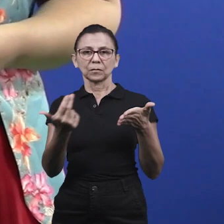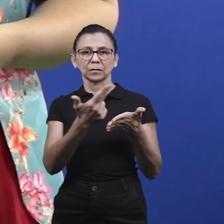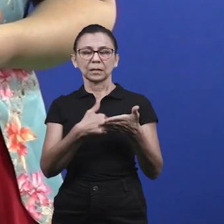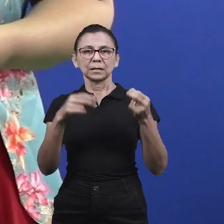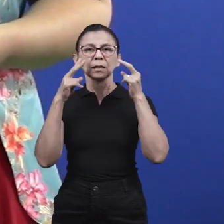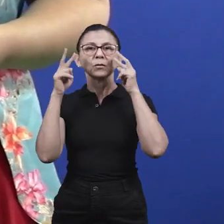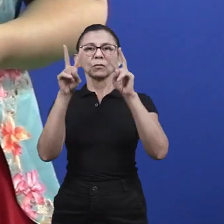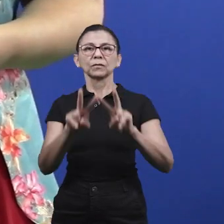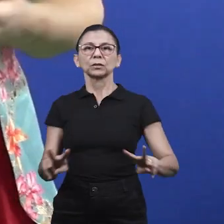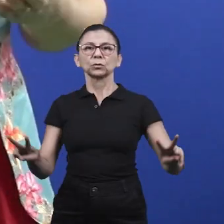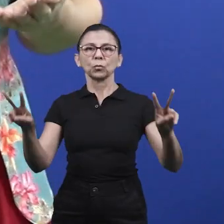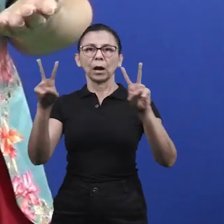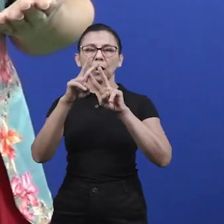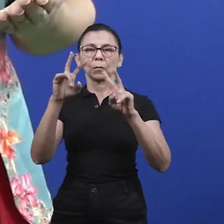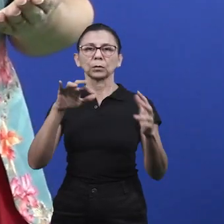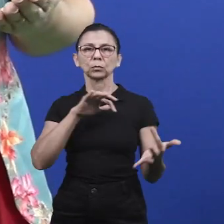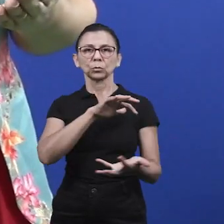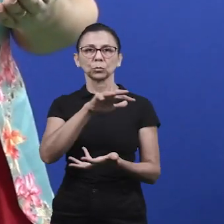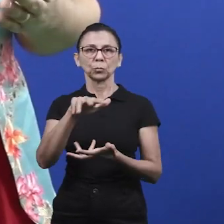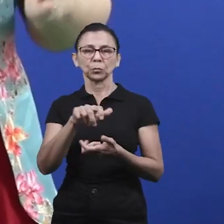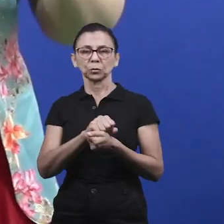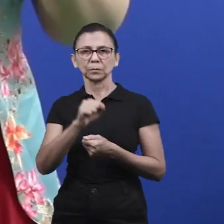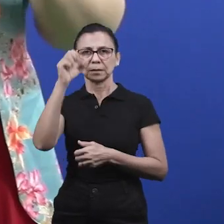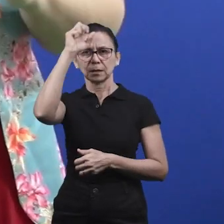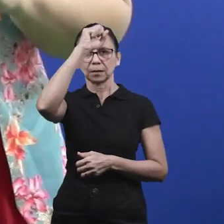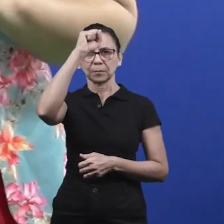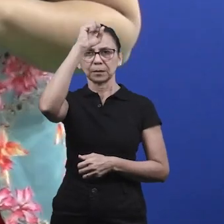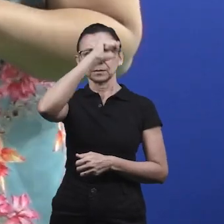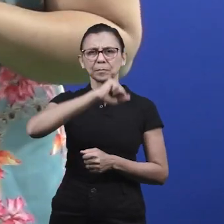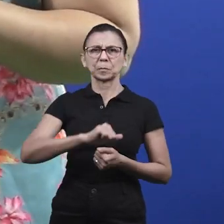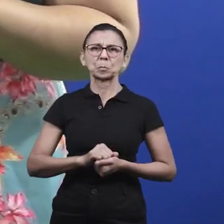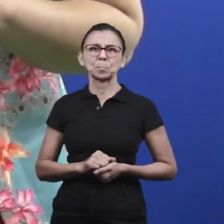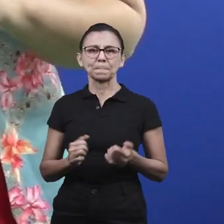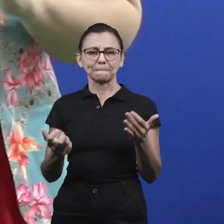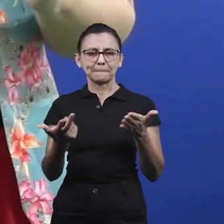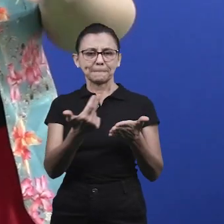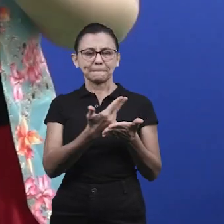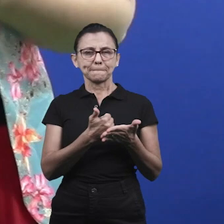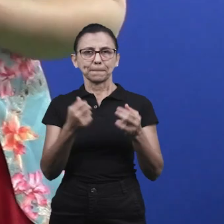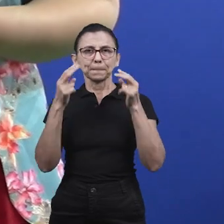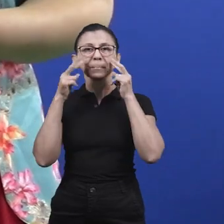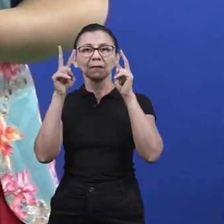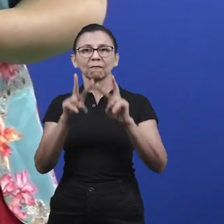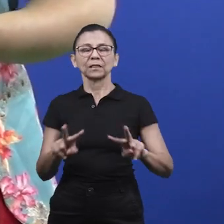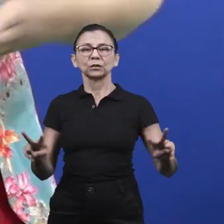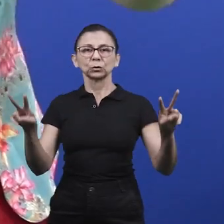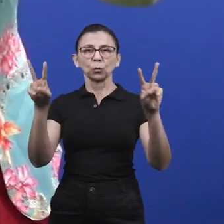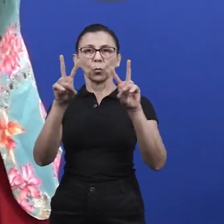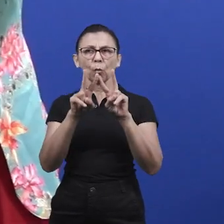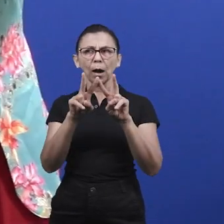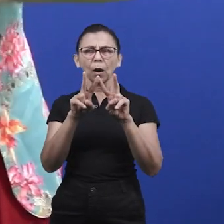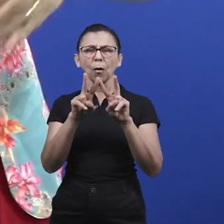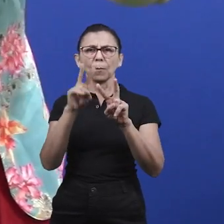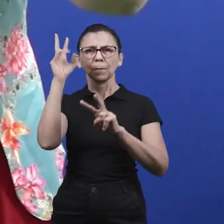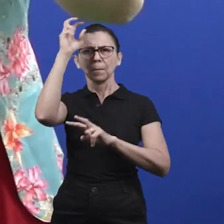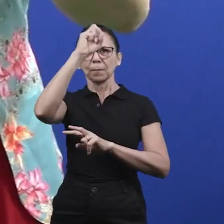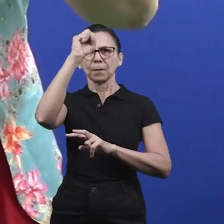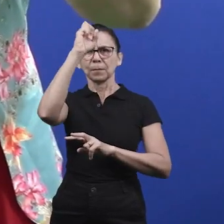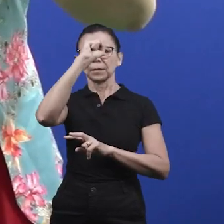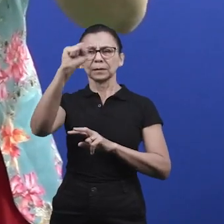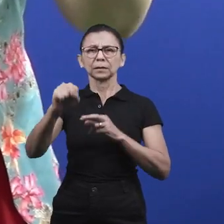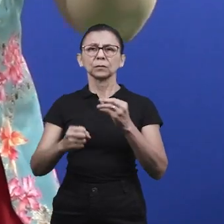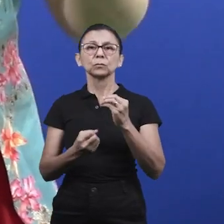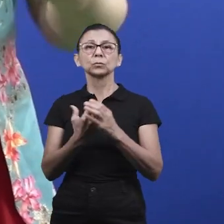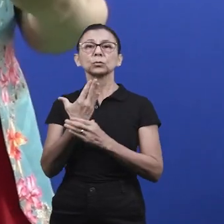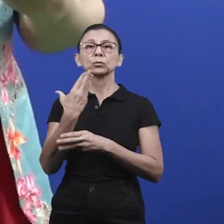universel pour l'apprentissage. Vous avez déjà entendu parler du dessin universel pour l'apprentissage. Il vient